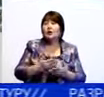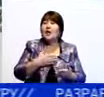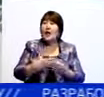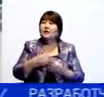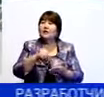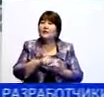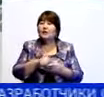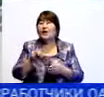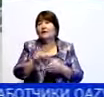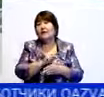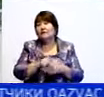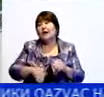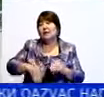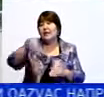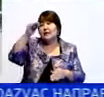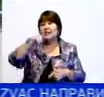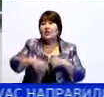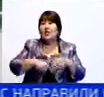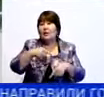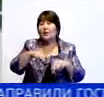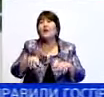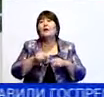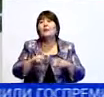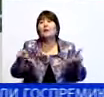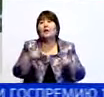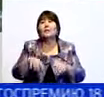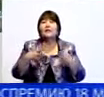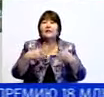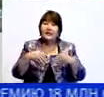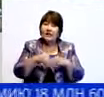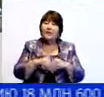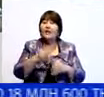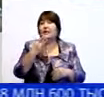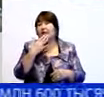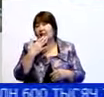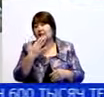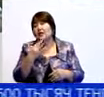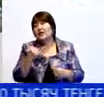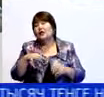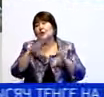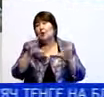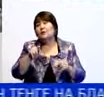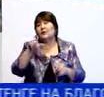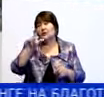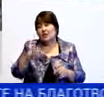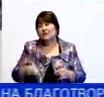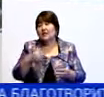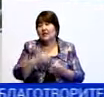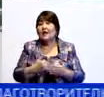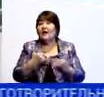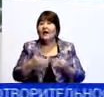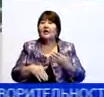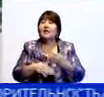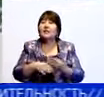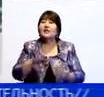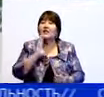активно участвуем в воспитании подрастающего поколения, пропагандируем семейные, национальные и общечеловеческие ценности, оказываем